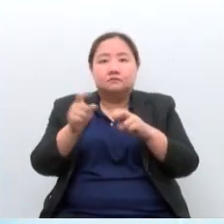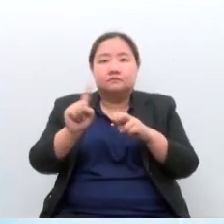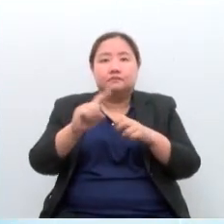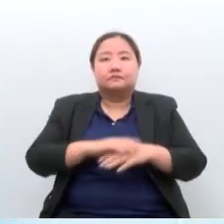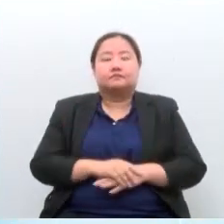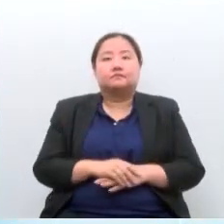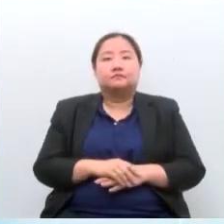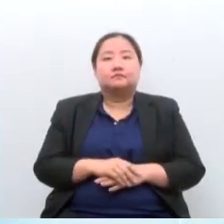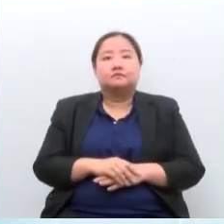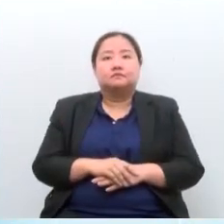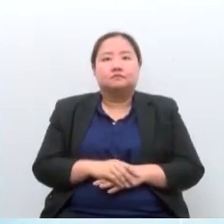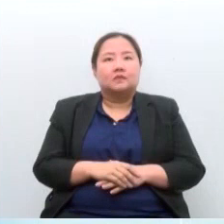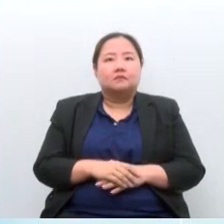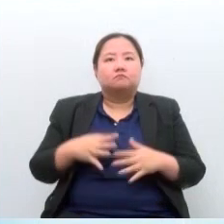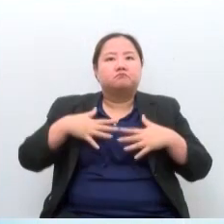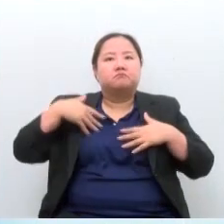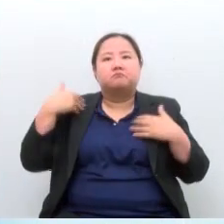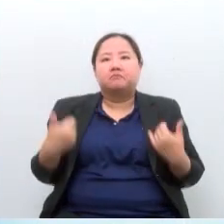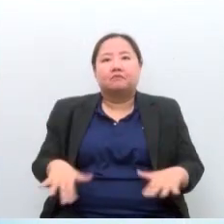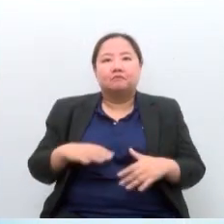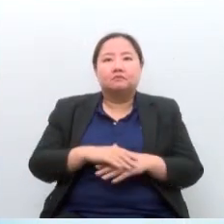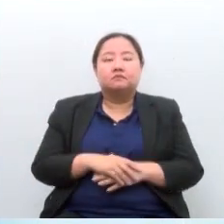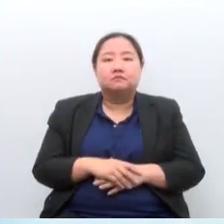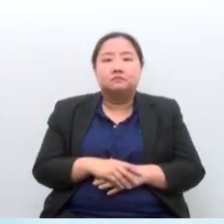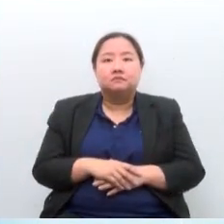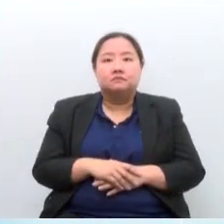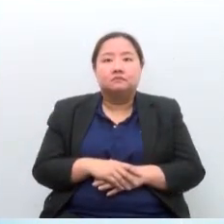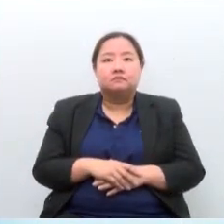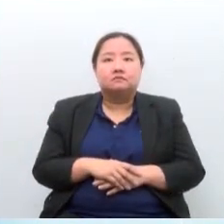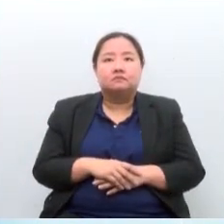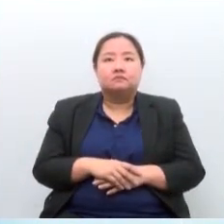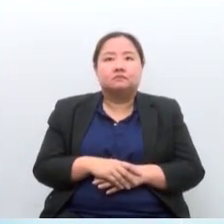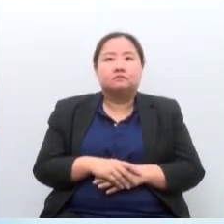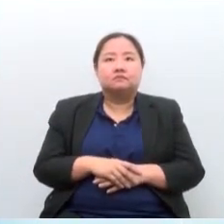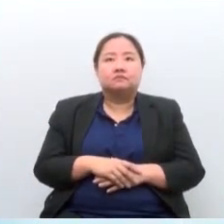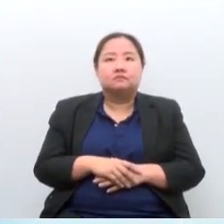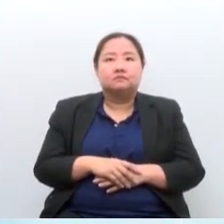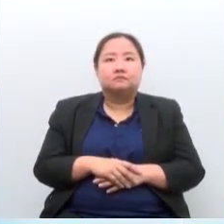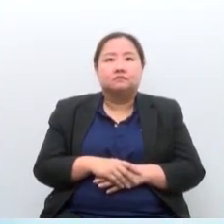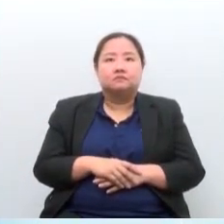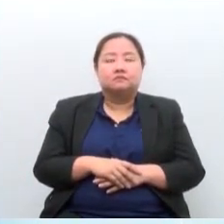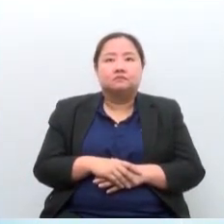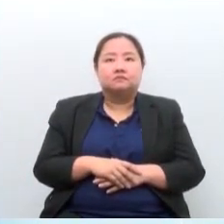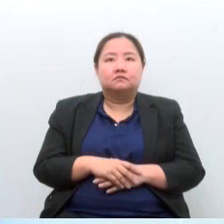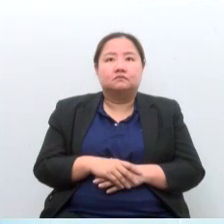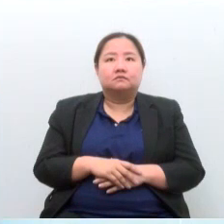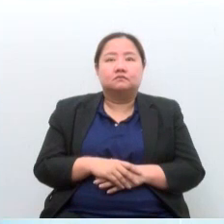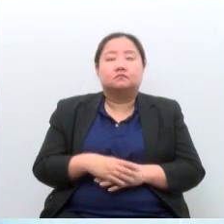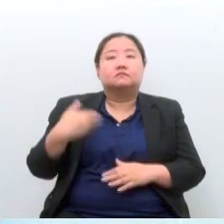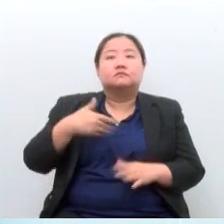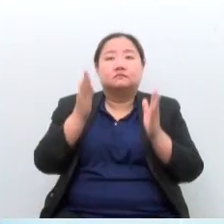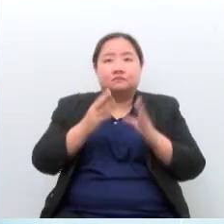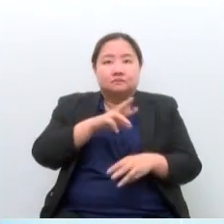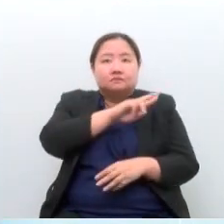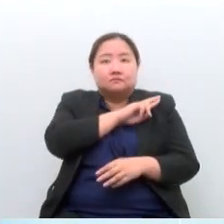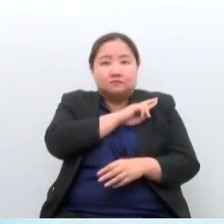ความไม่สบายใจต่างๆนะครับให้รีบรายงานสปฐโดยด่วนเพื่อที่สปฐเนี่ยก็จะ